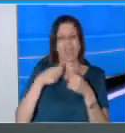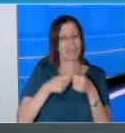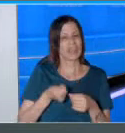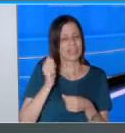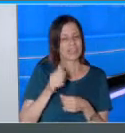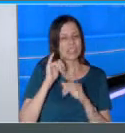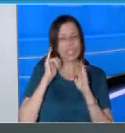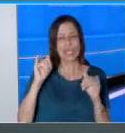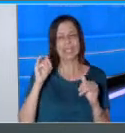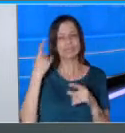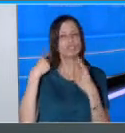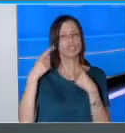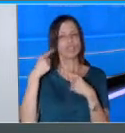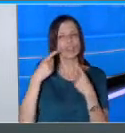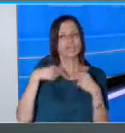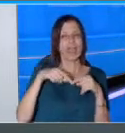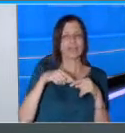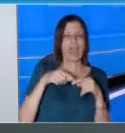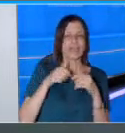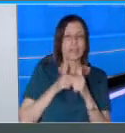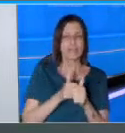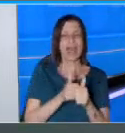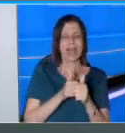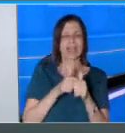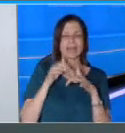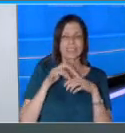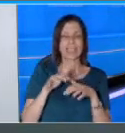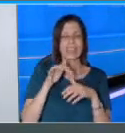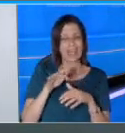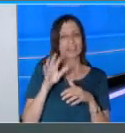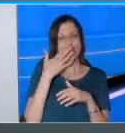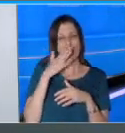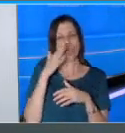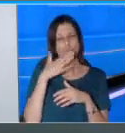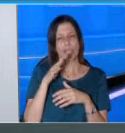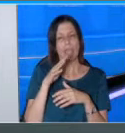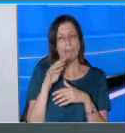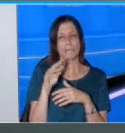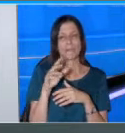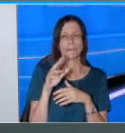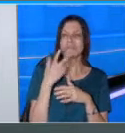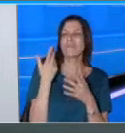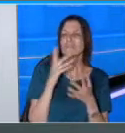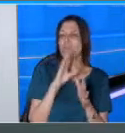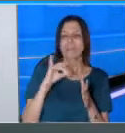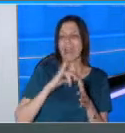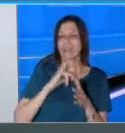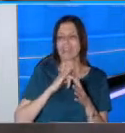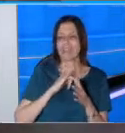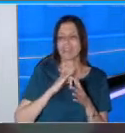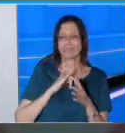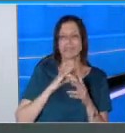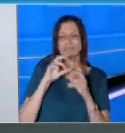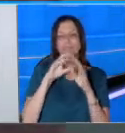שנים, ועדת המעקב, עשו צעדות ירושלים, איימן עודה, אחמד טיבי וכולם אימהות, זה לא מעניין את הרשויות.